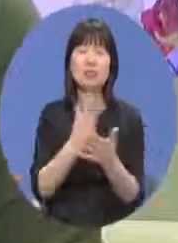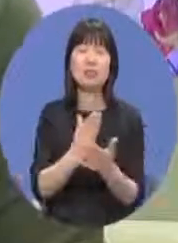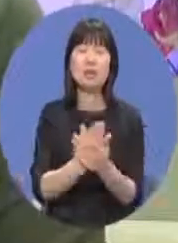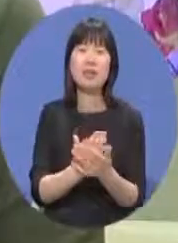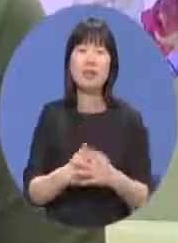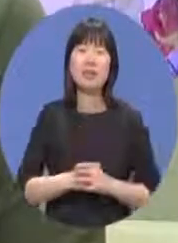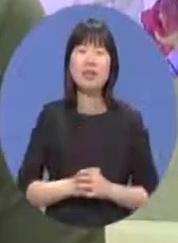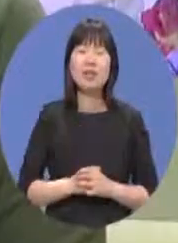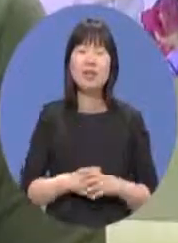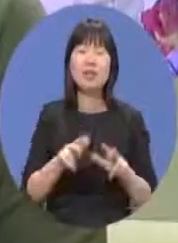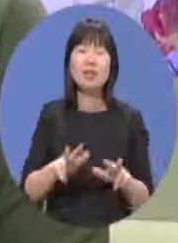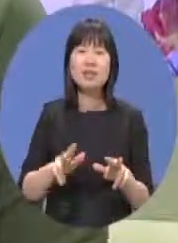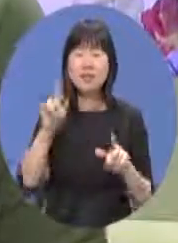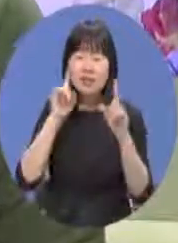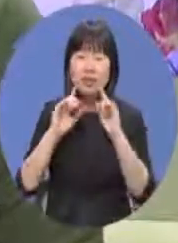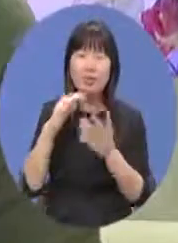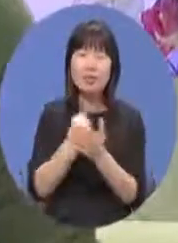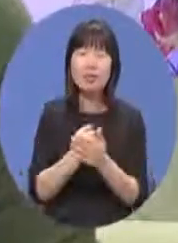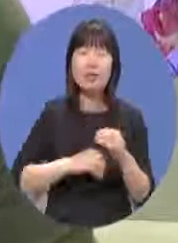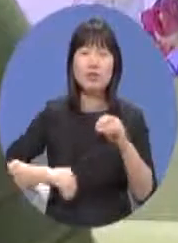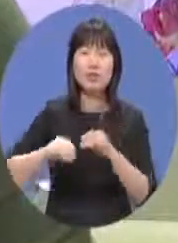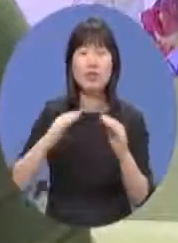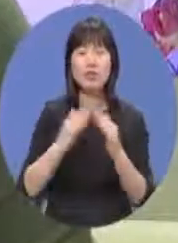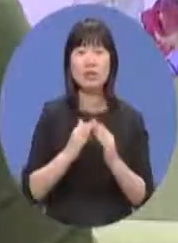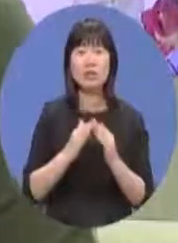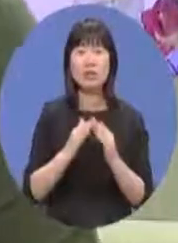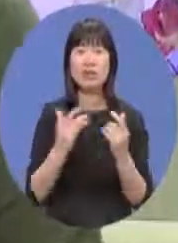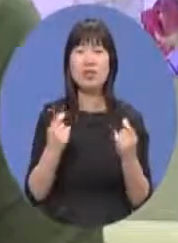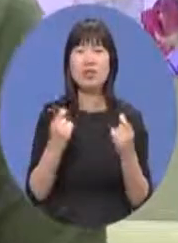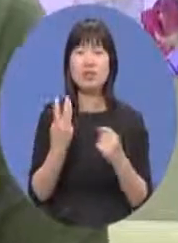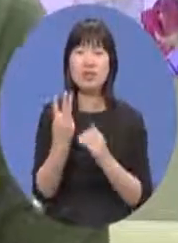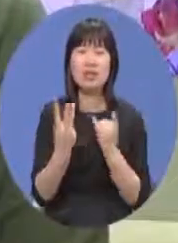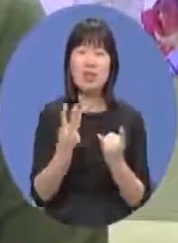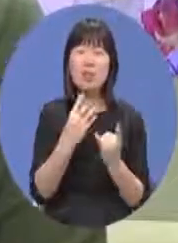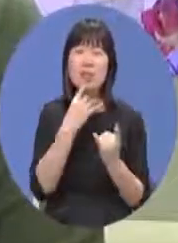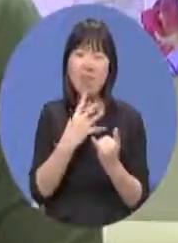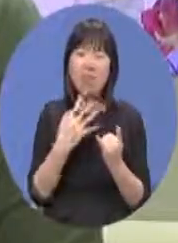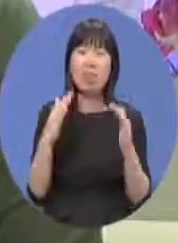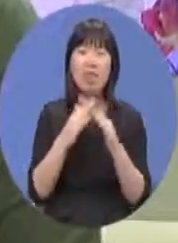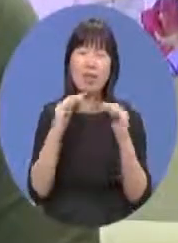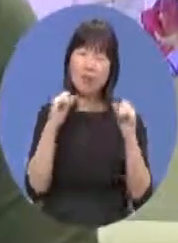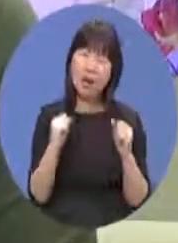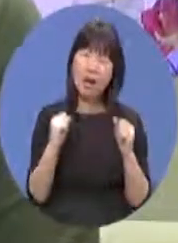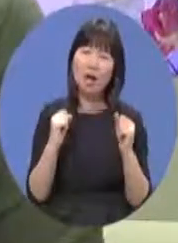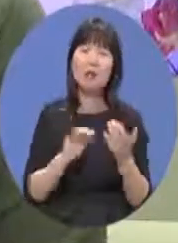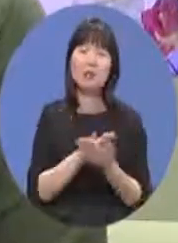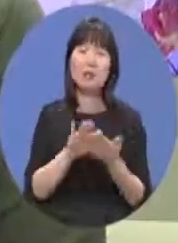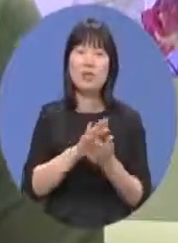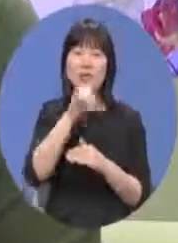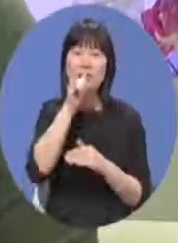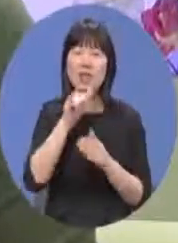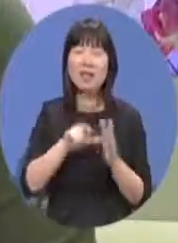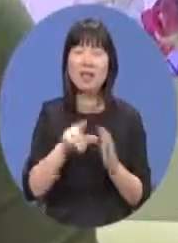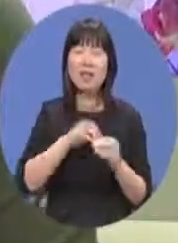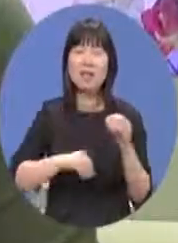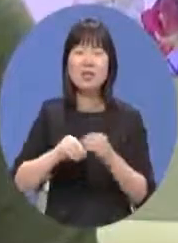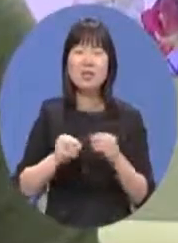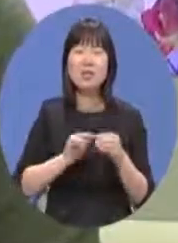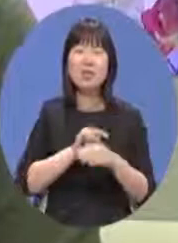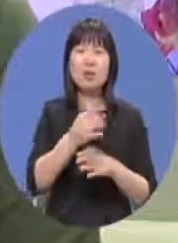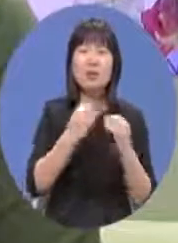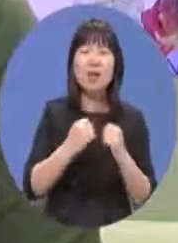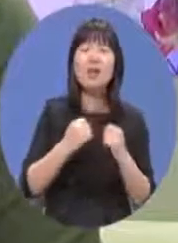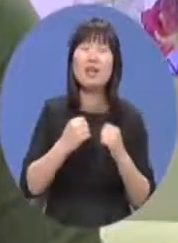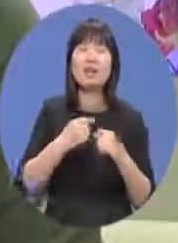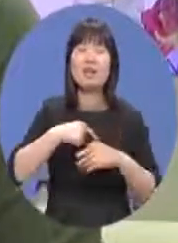마시고 아무래도 이제 상처받을수록 자꾸 집에서 저렇게 셋이 뒹굴면서 자꾸 집에 이제 머물게 되는데 네. 이럴 때일수록 밖으로 많이 나가셔야